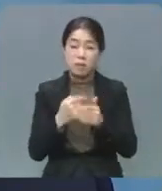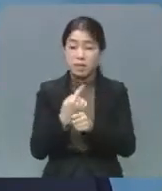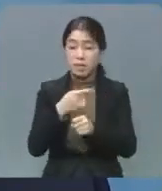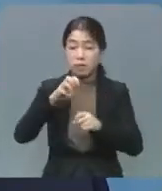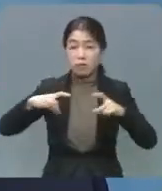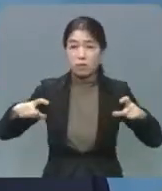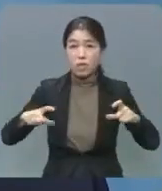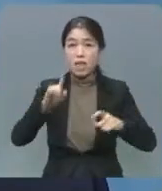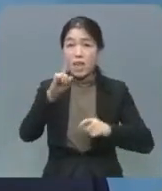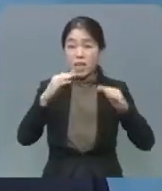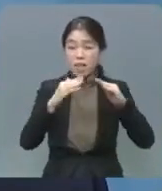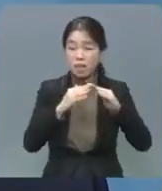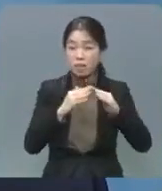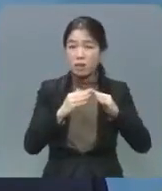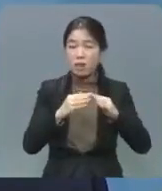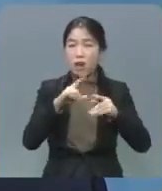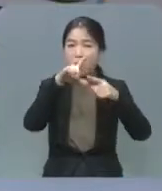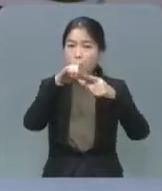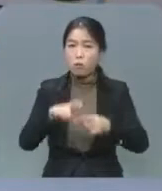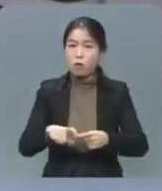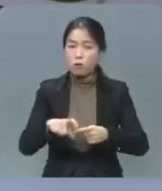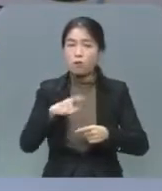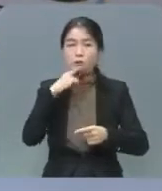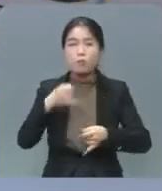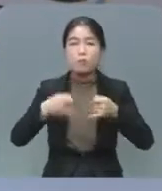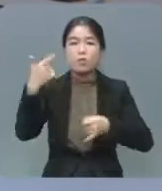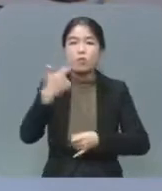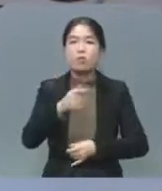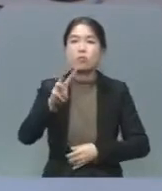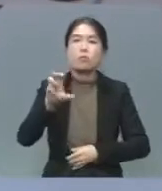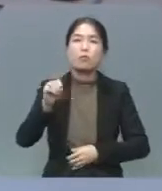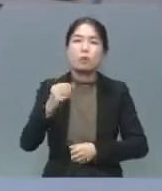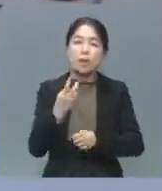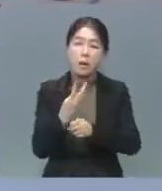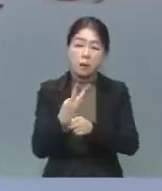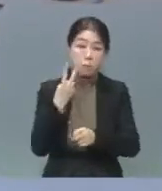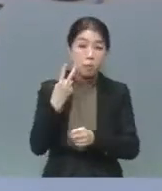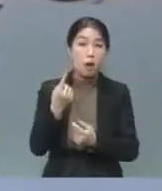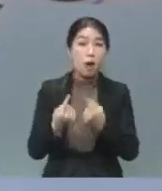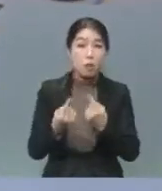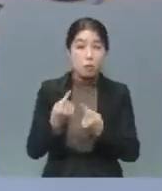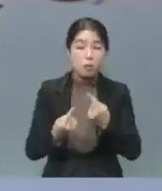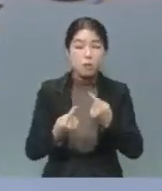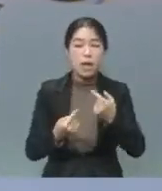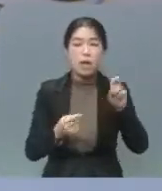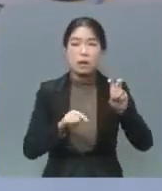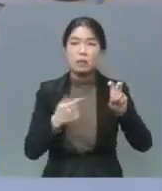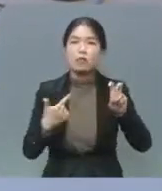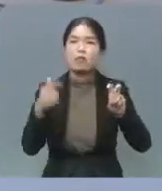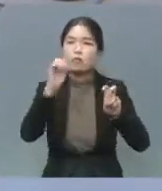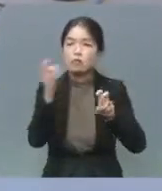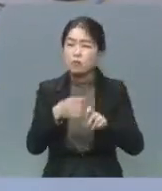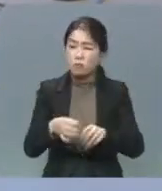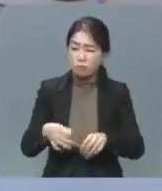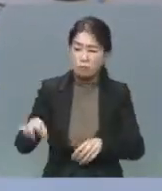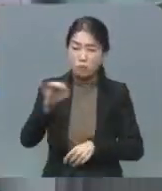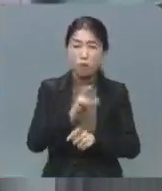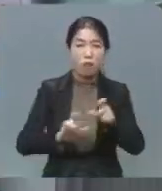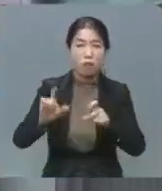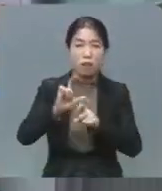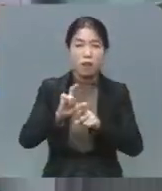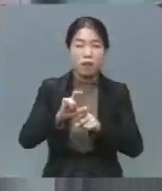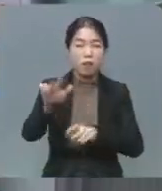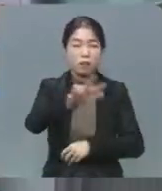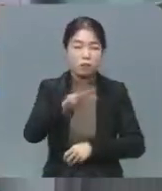지역의 한 가구당 평균 부채는 6030 5만 원으로 1년 전보다 이 2.6% 가늘어서 전국 17개 시 도 가운데 가장